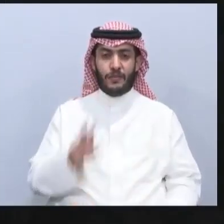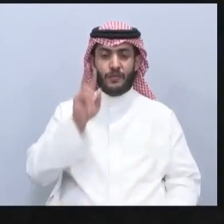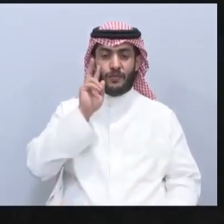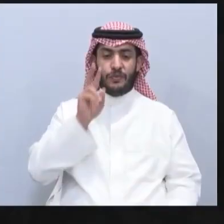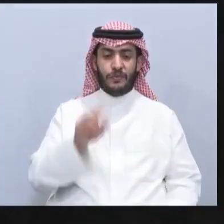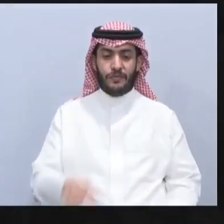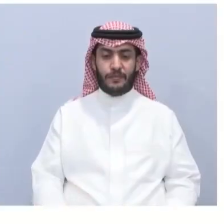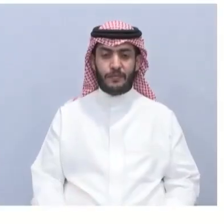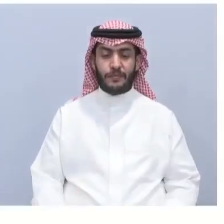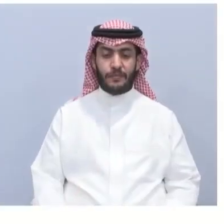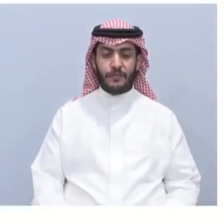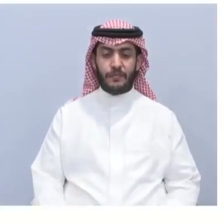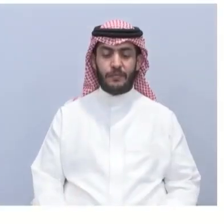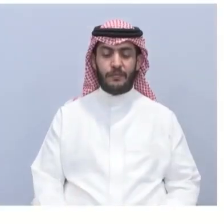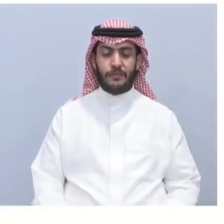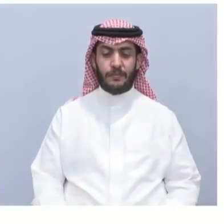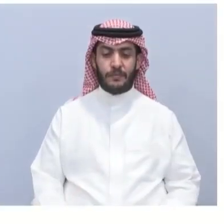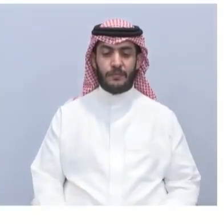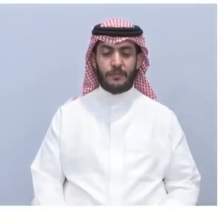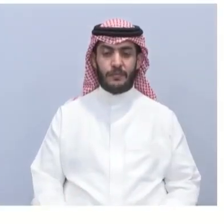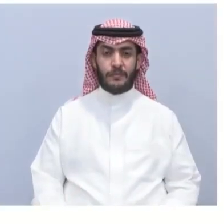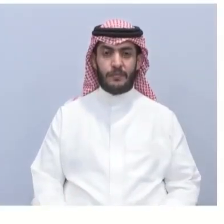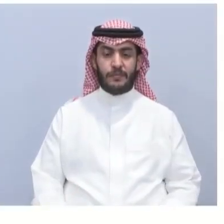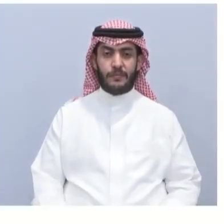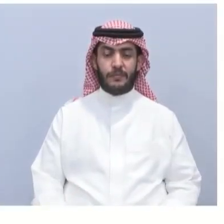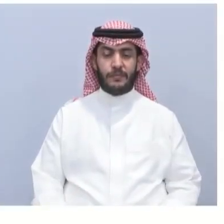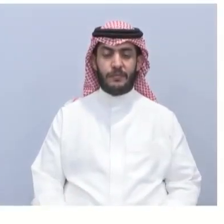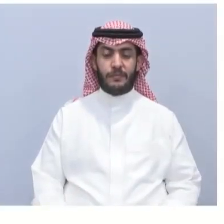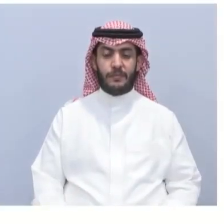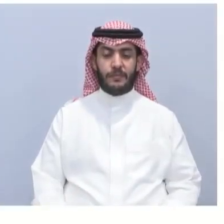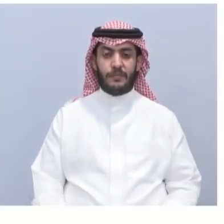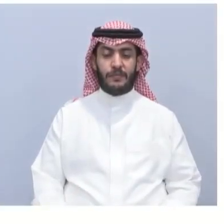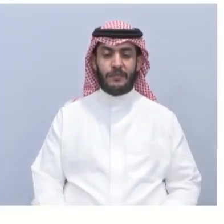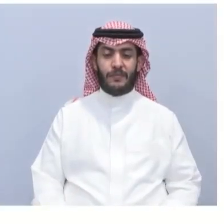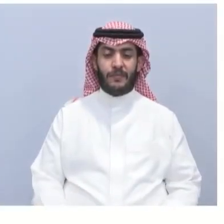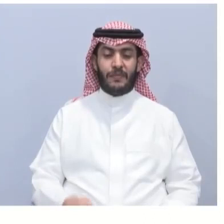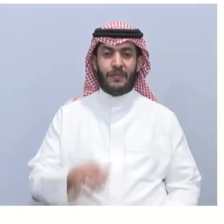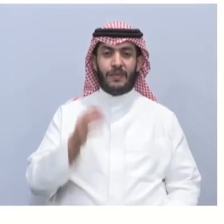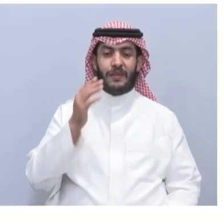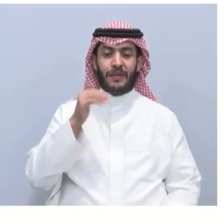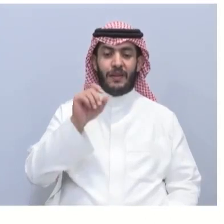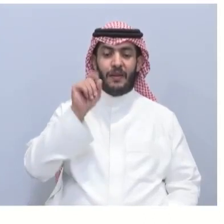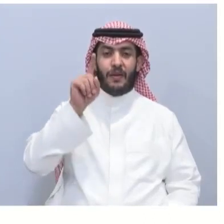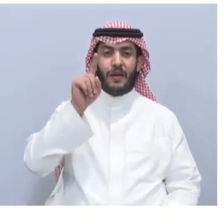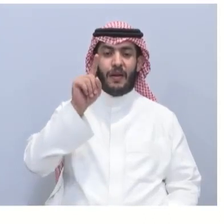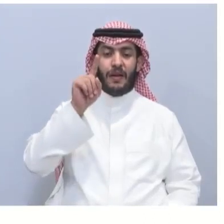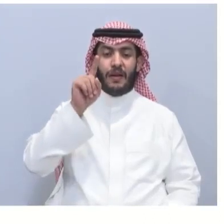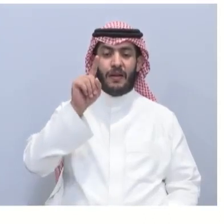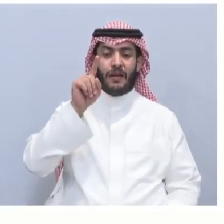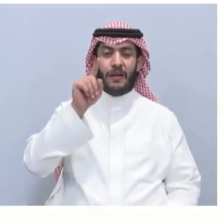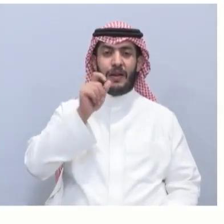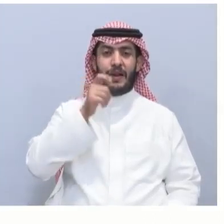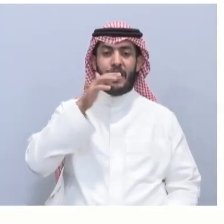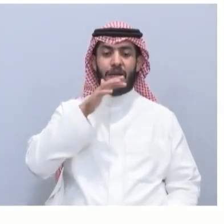لكي نتعرف على بعض هذه او اللي على هذا الهدي اولا النبي صلى الله عليه وسلم